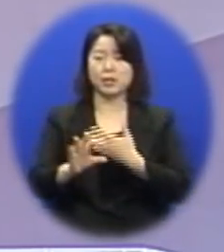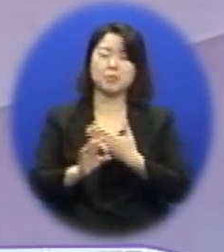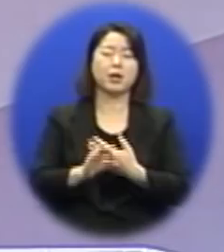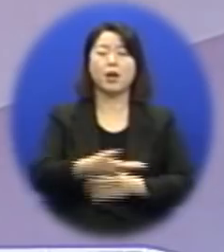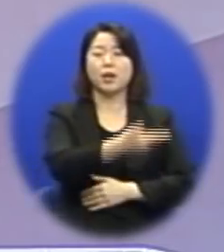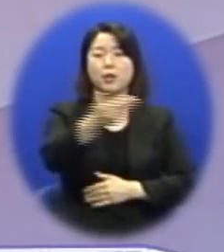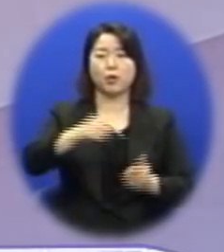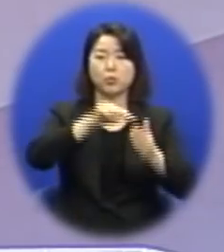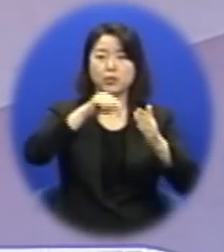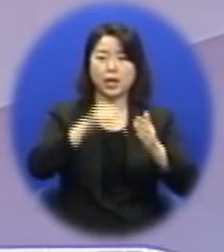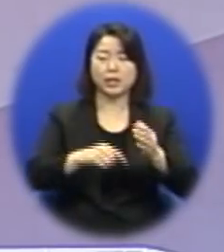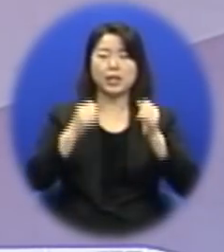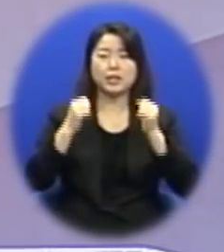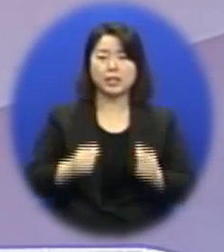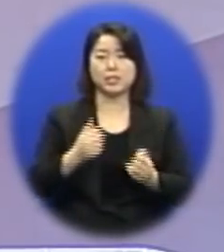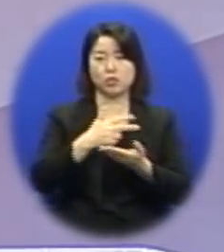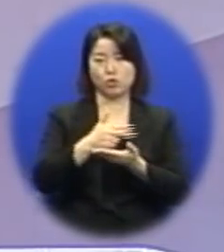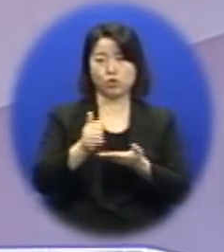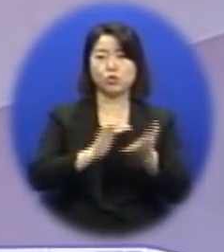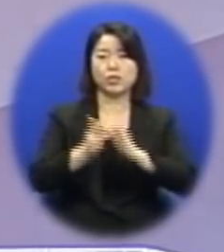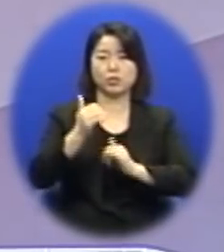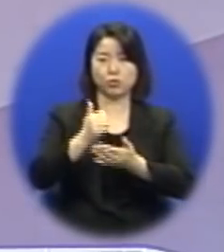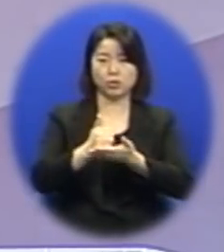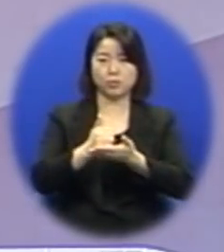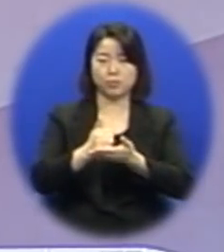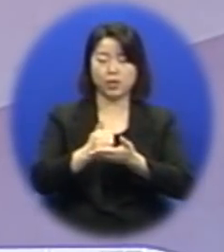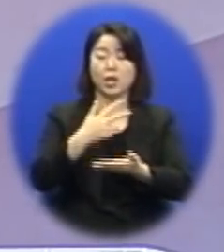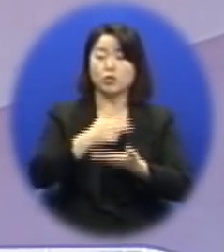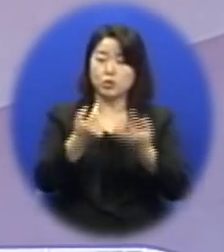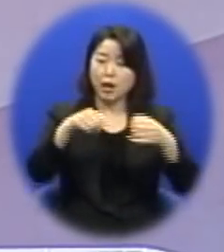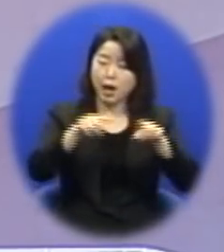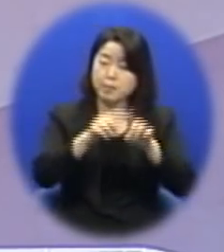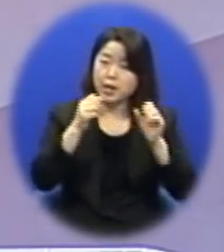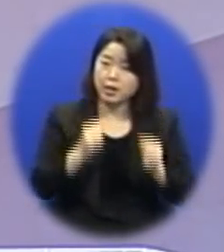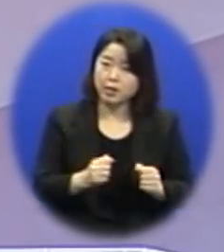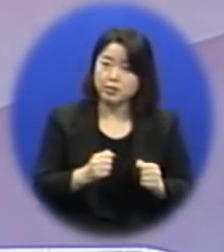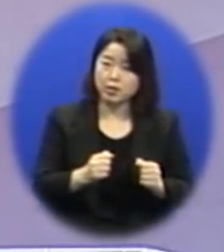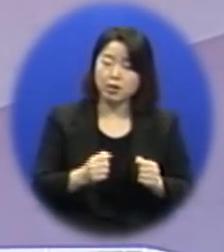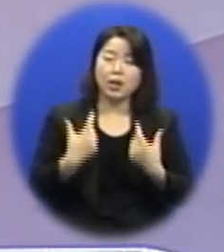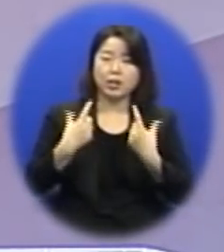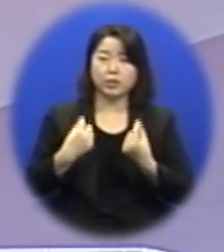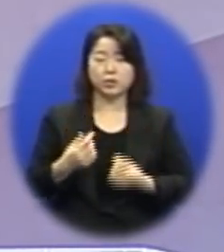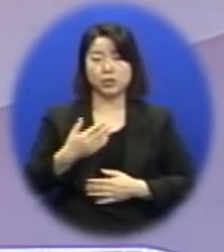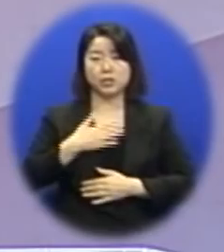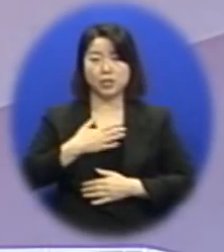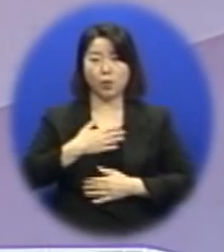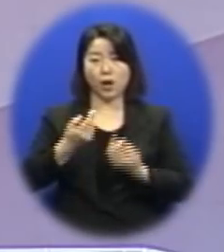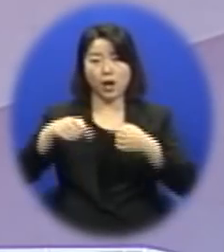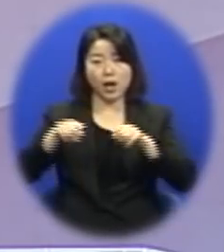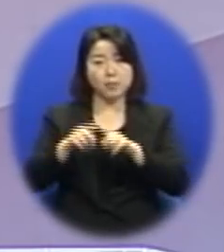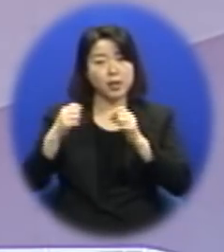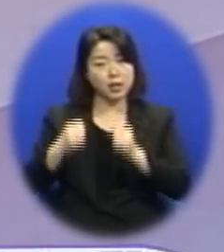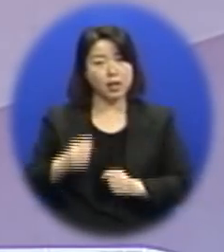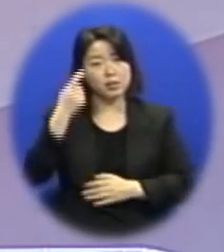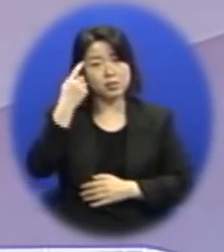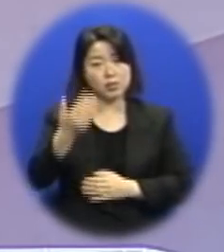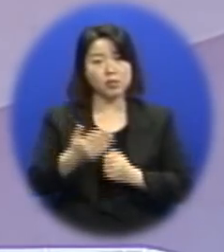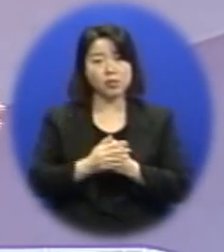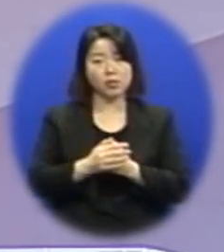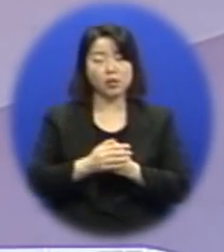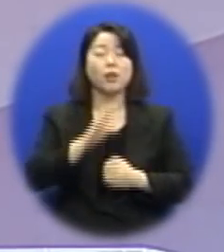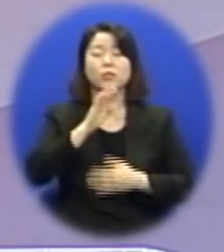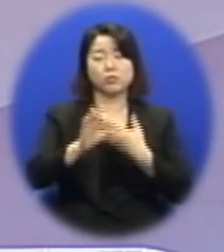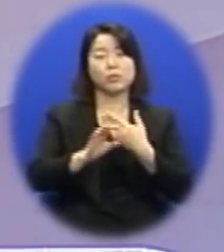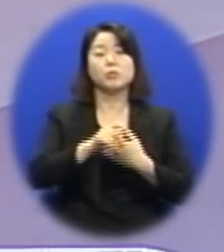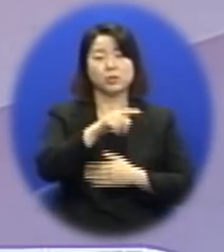안에 계신 주 예수님 주님이 함께 계시느냐 여전히 지금도 나와 같이 계시느냐 그러면